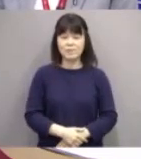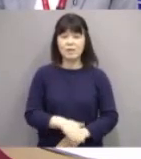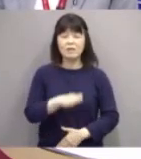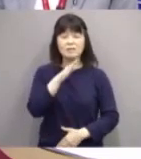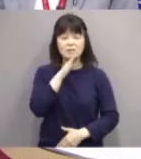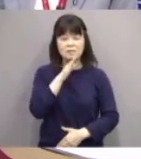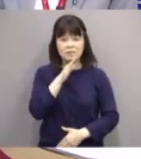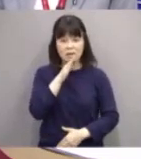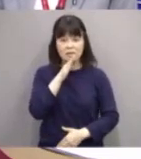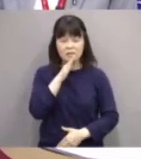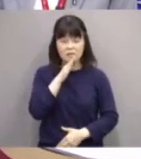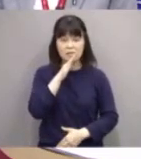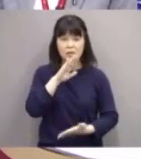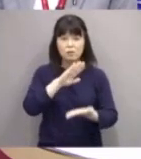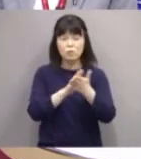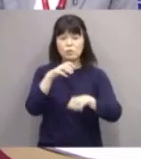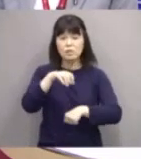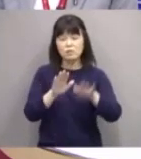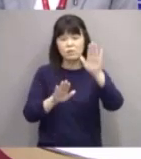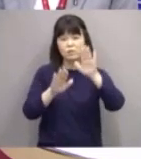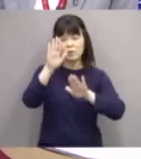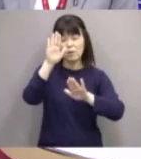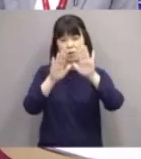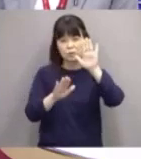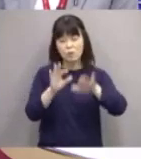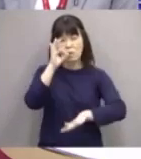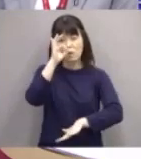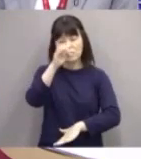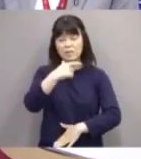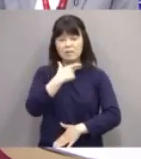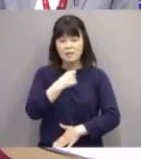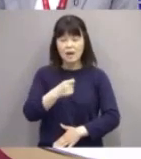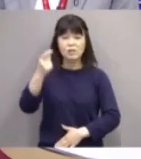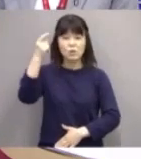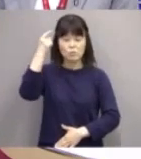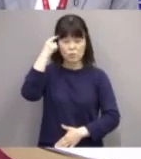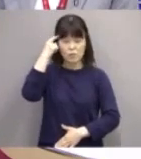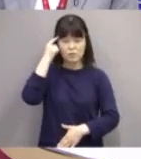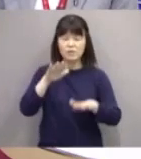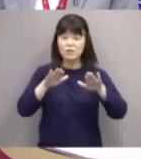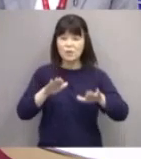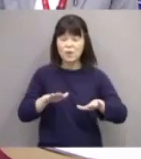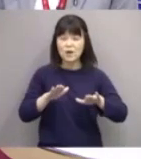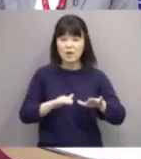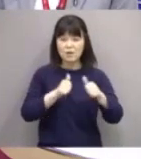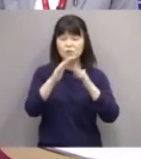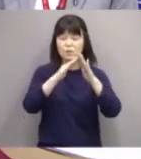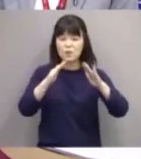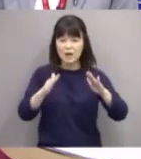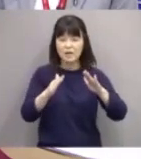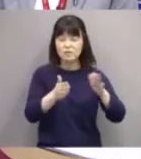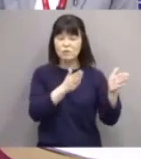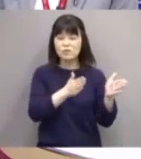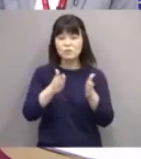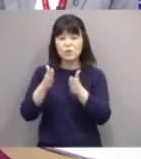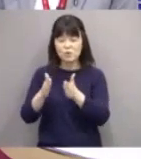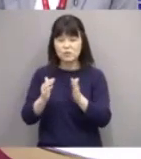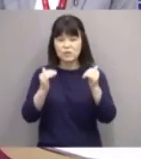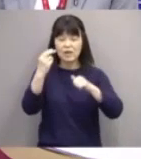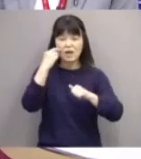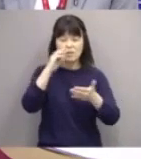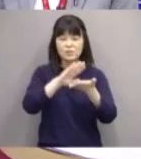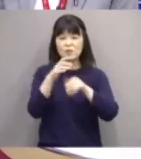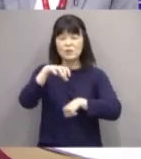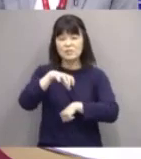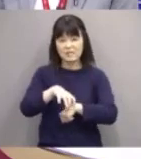際の幼稚園の様子を見ていきたいと思います。今回は運動会を前に準備や練習を行う高松幼